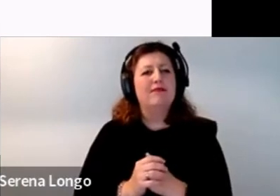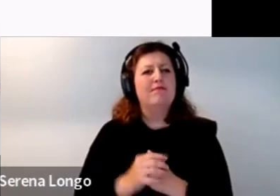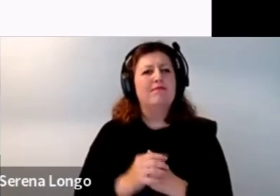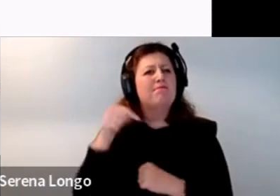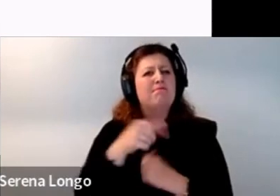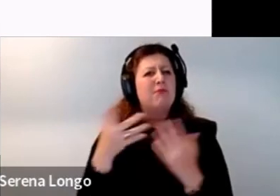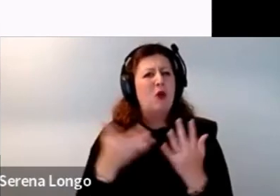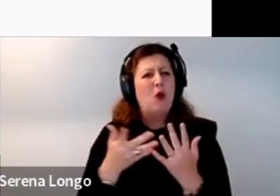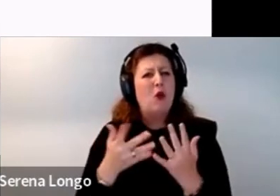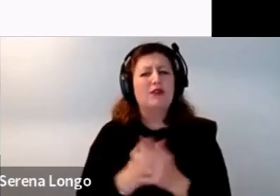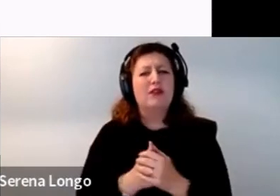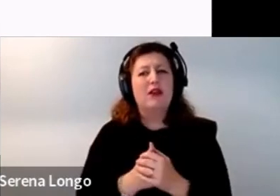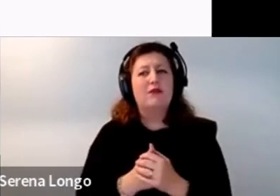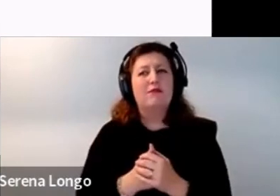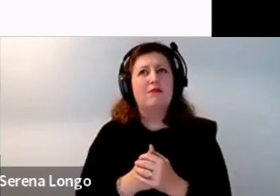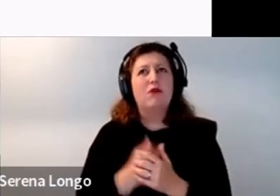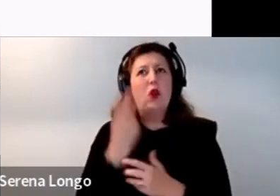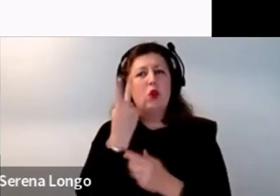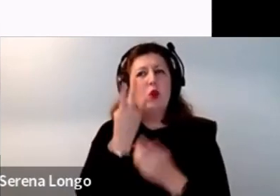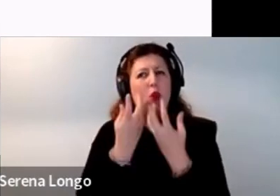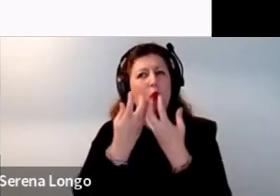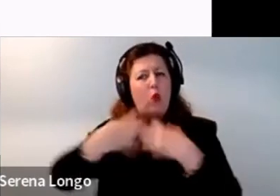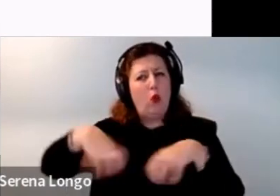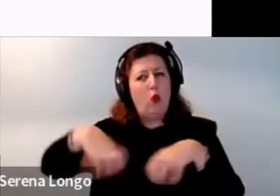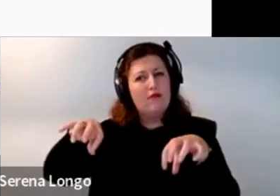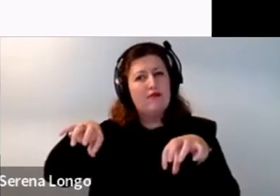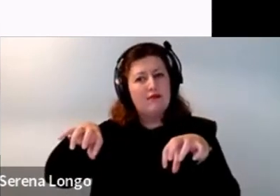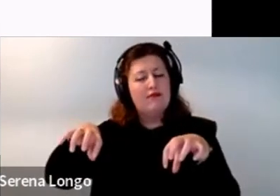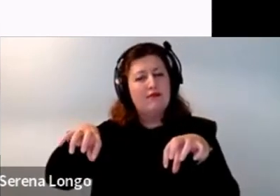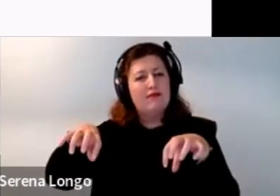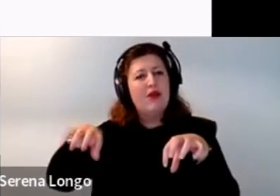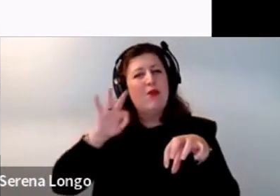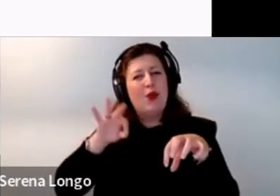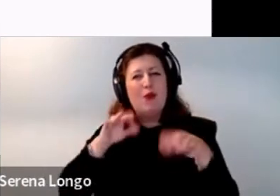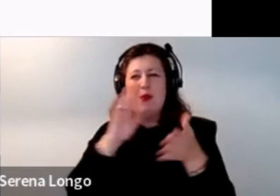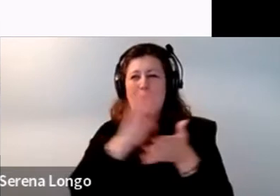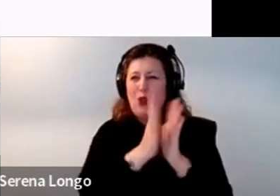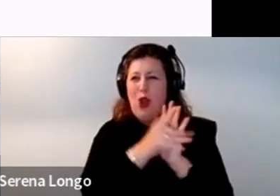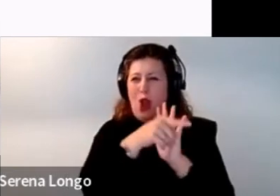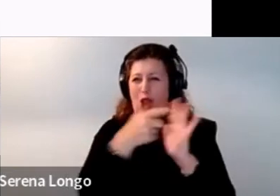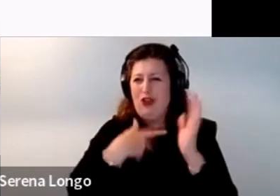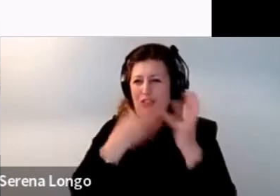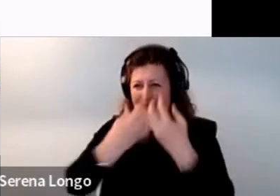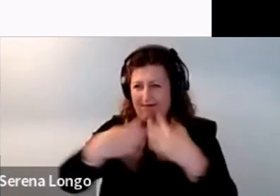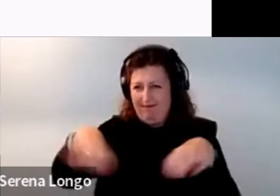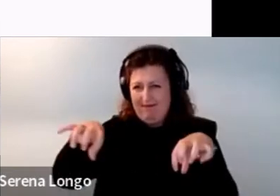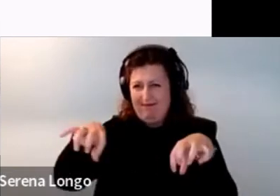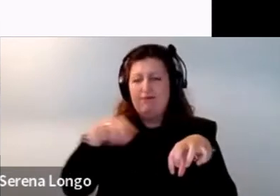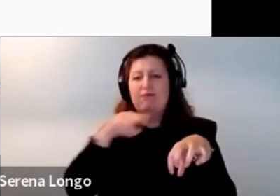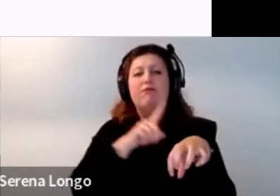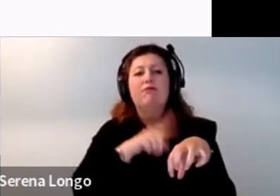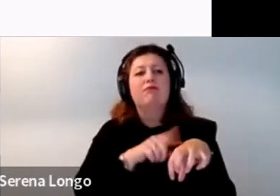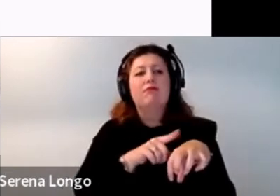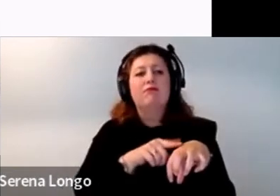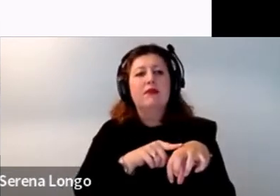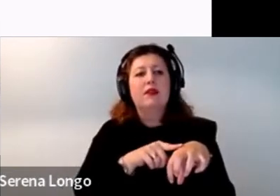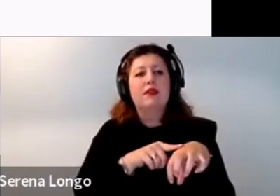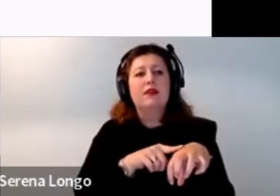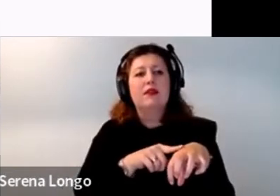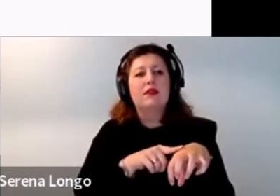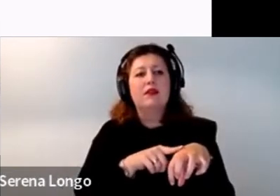riferimento due sottotemi che tratta il protocollo. Le sette, che riguarda gli aspetti